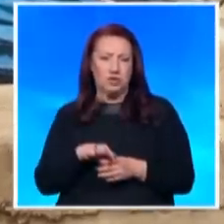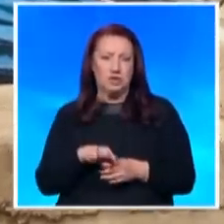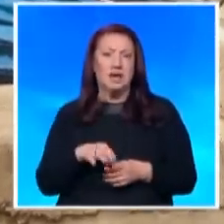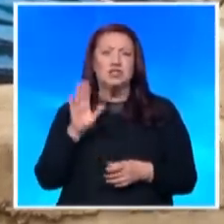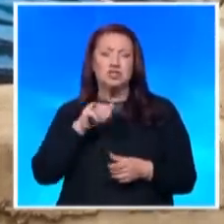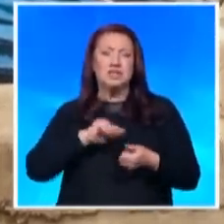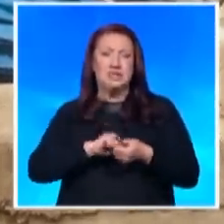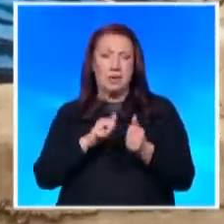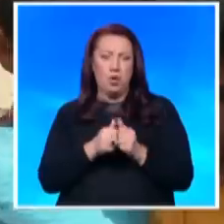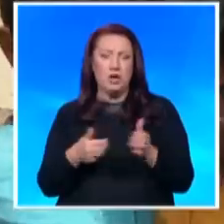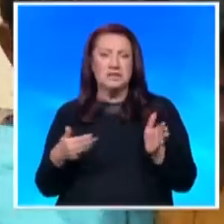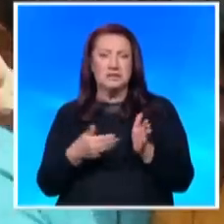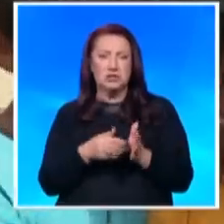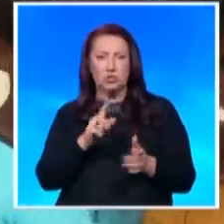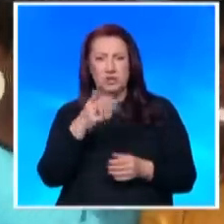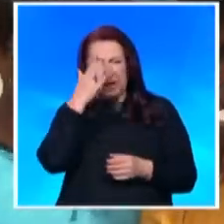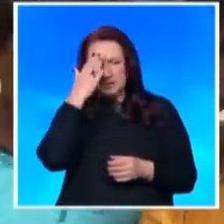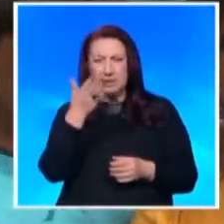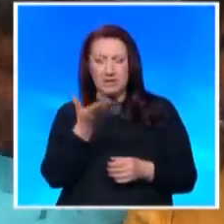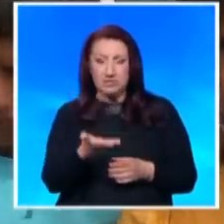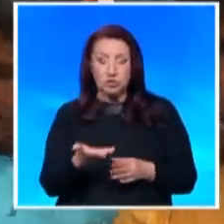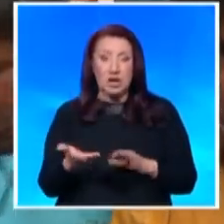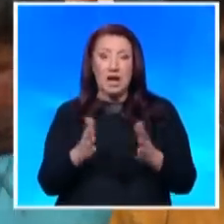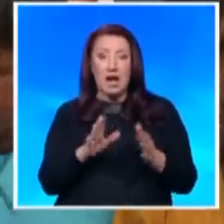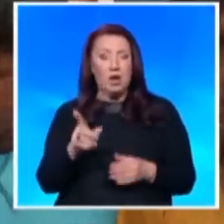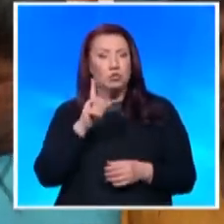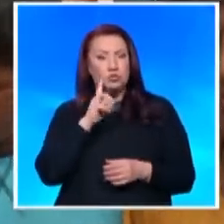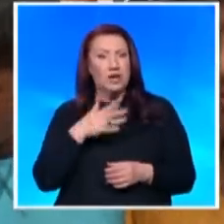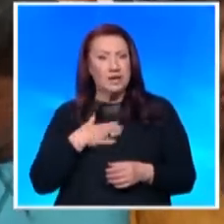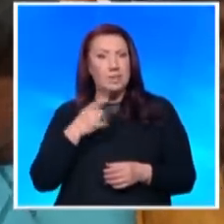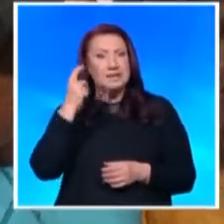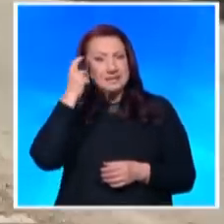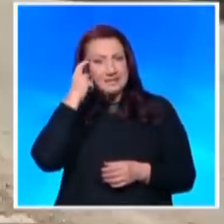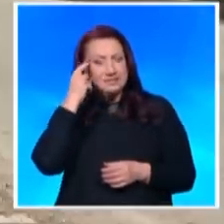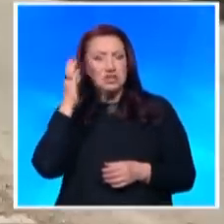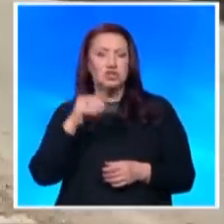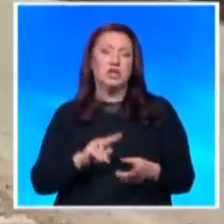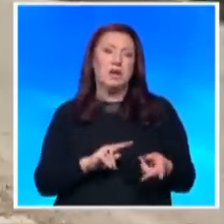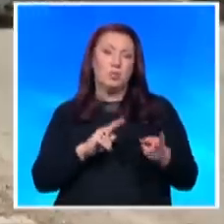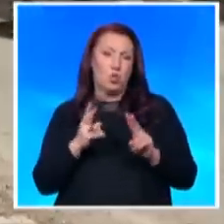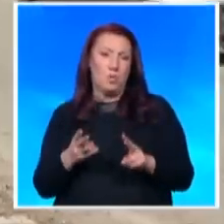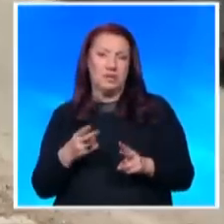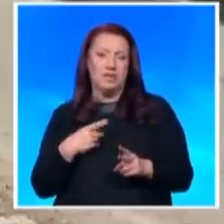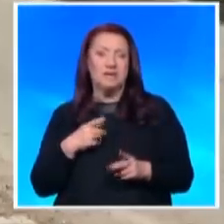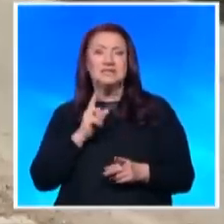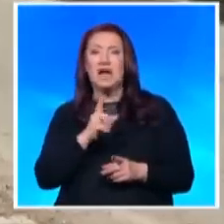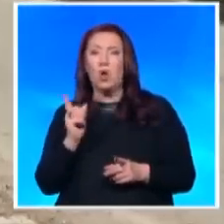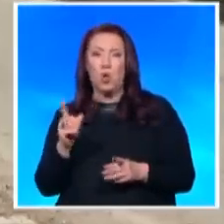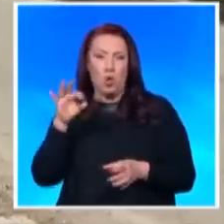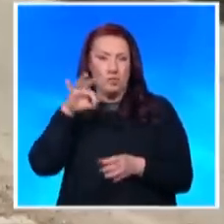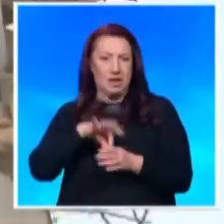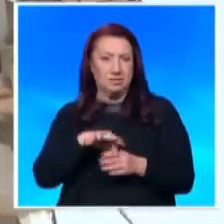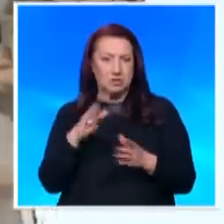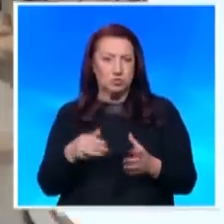боря срещу нея. Ако човек има съвест, ще си промени вота. Едва над 4% от